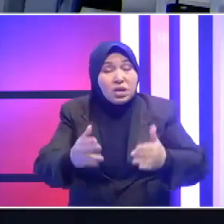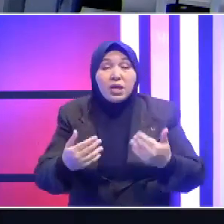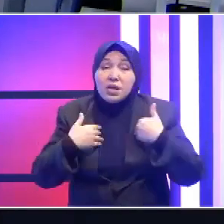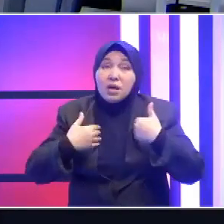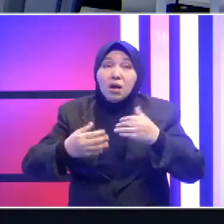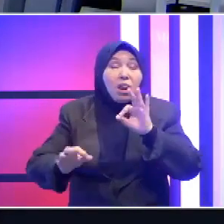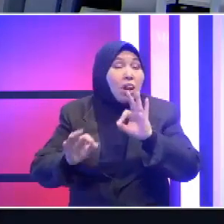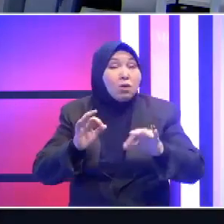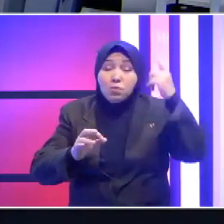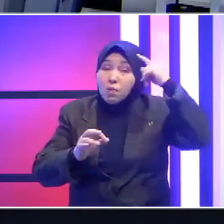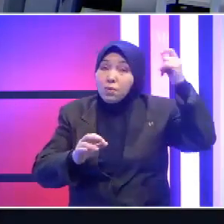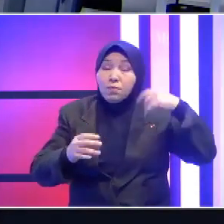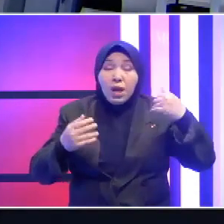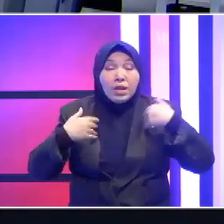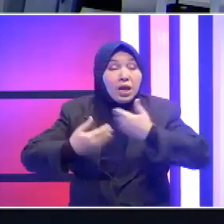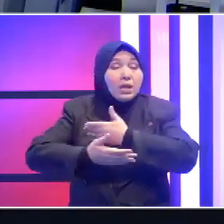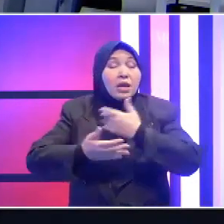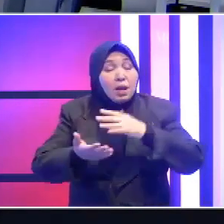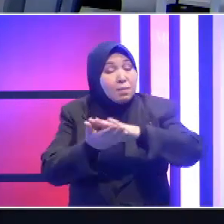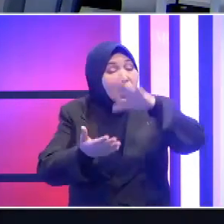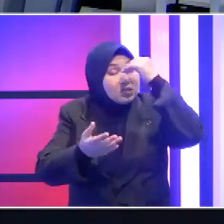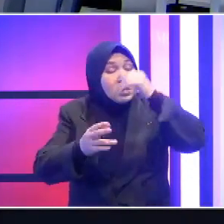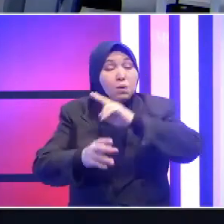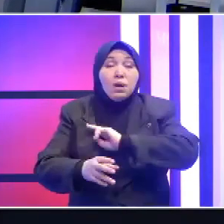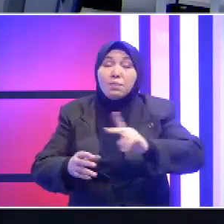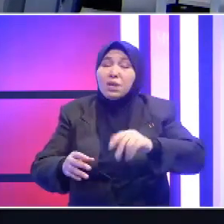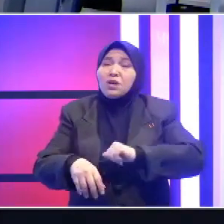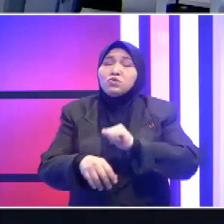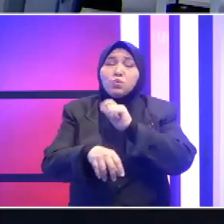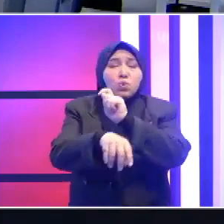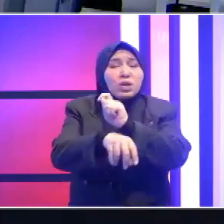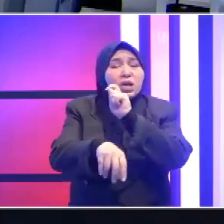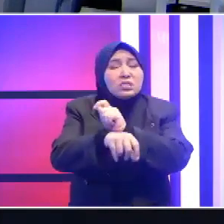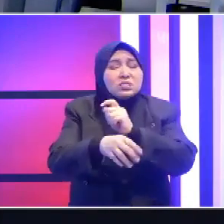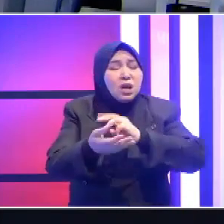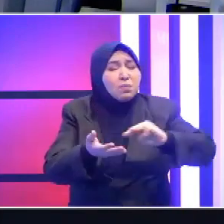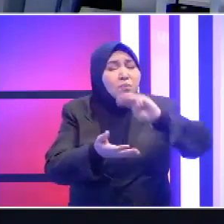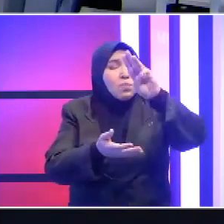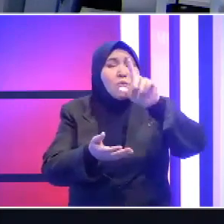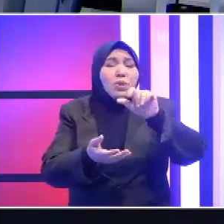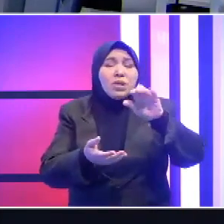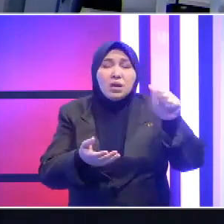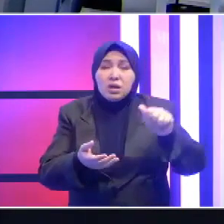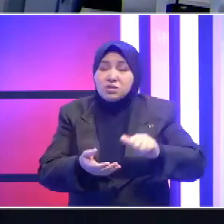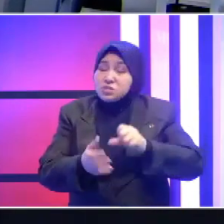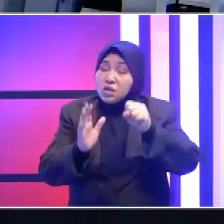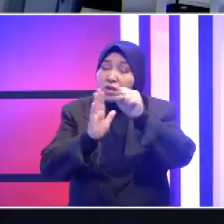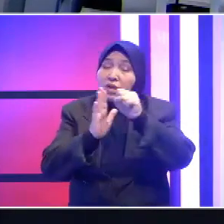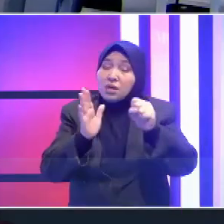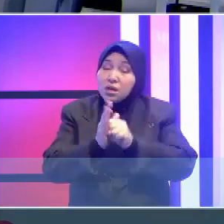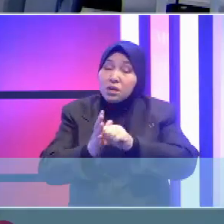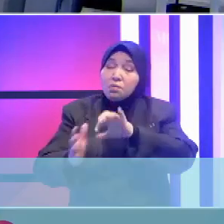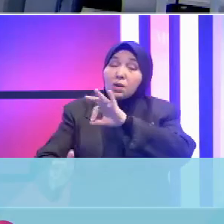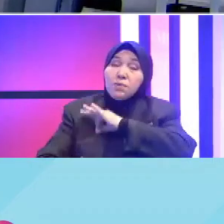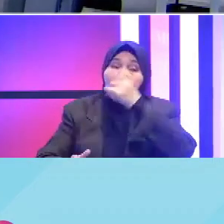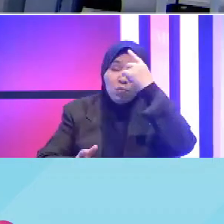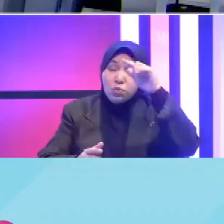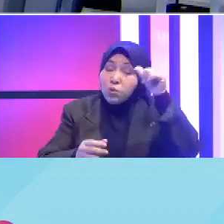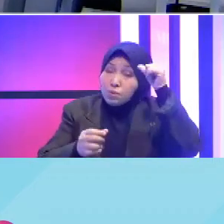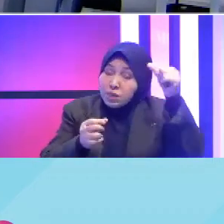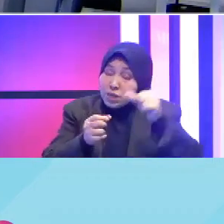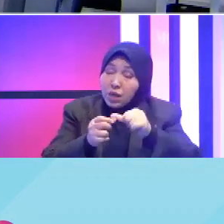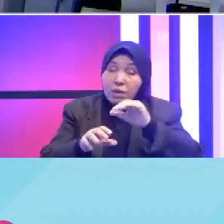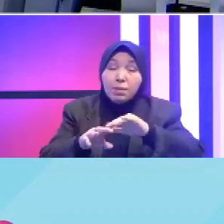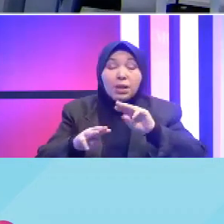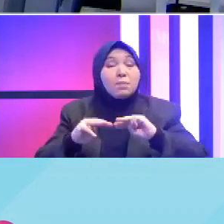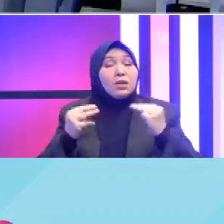yang belajar agama ini adalah satu tugas yang model syaratnya ialah peyanyi di dimanfaatkan untuk mengingatkan